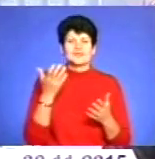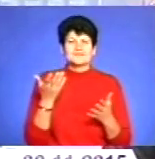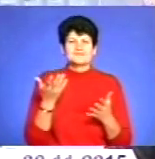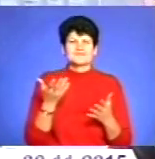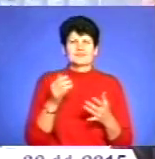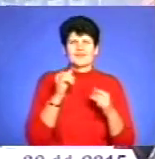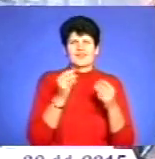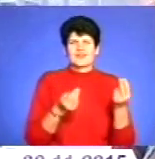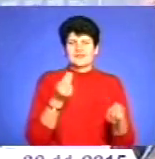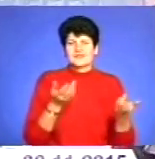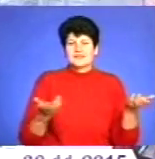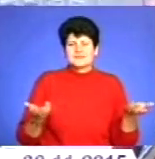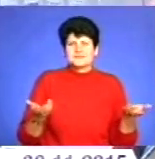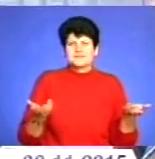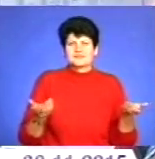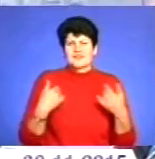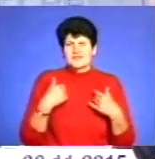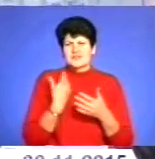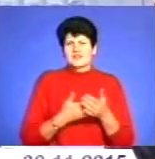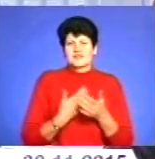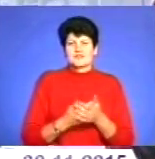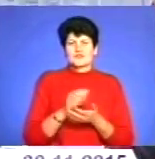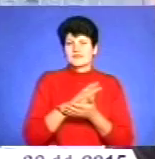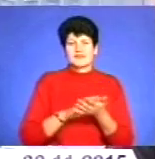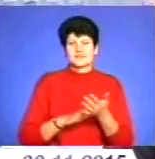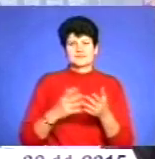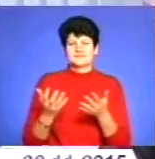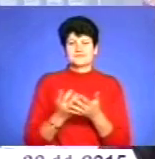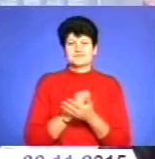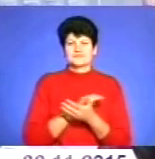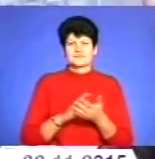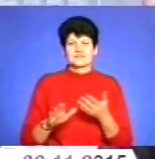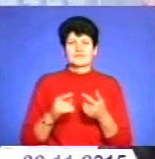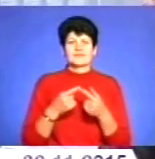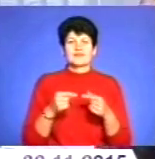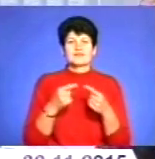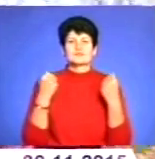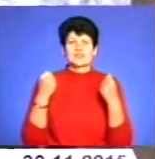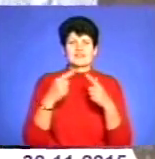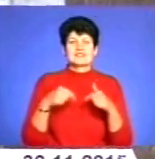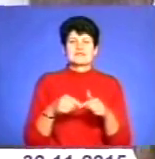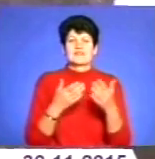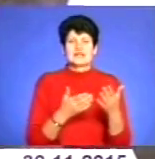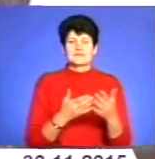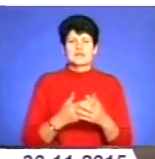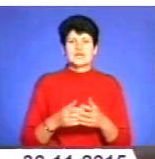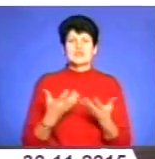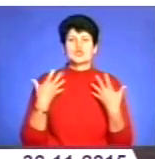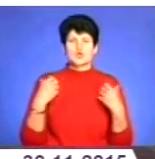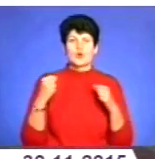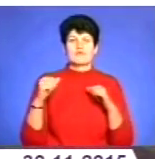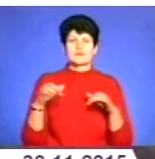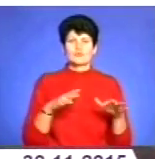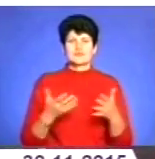погано грав, і вже здається, що він вже далі не пройде в цій сфері, у спортивній. Здоровий спосіб життя,